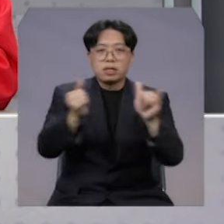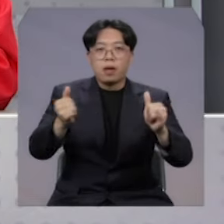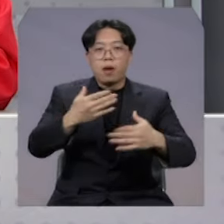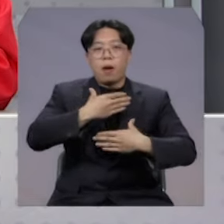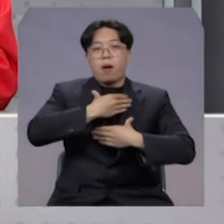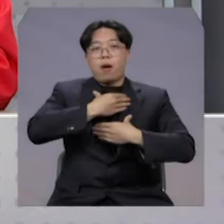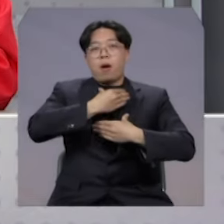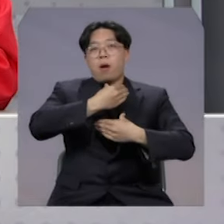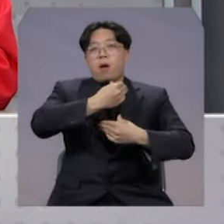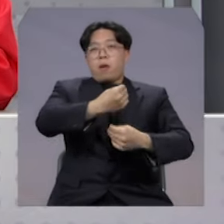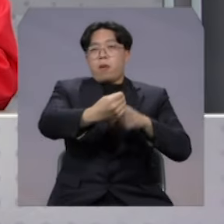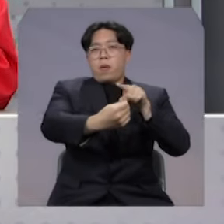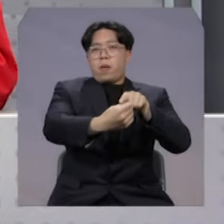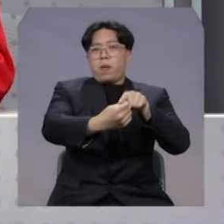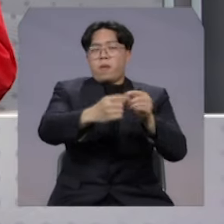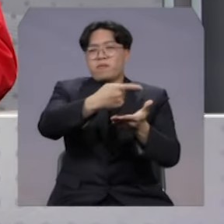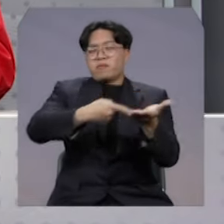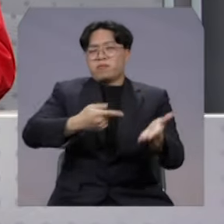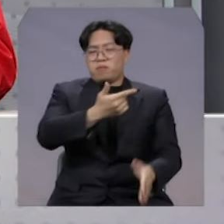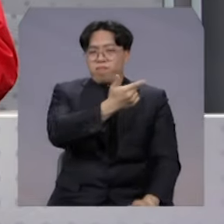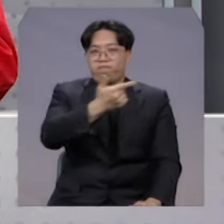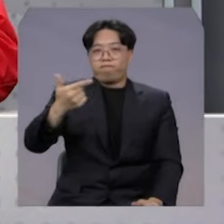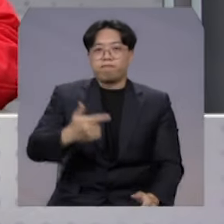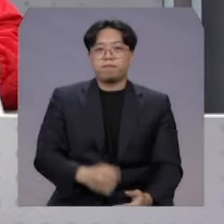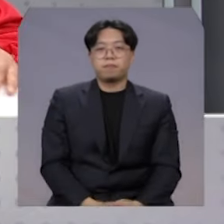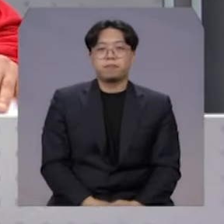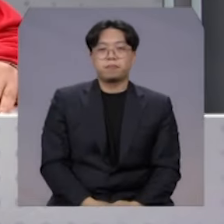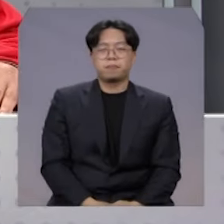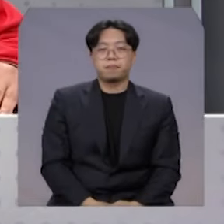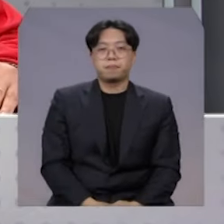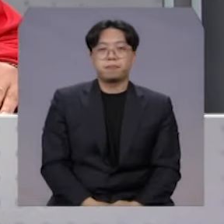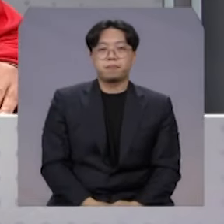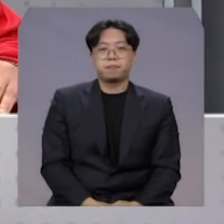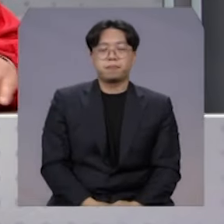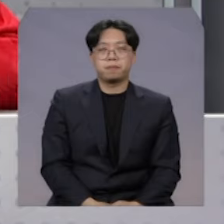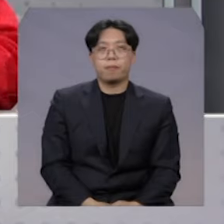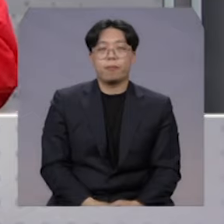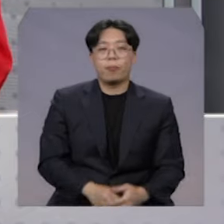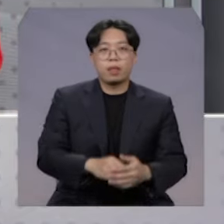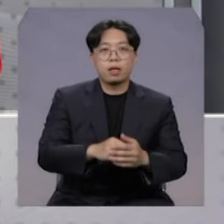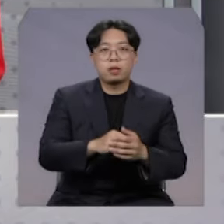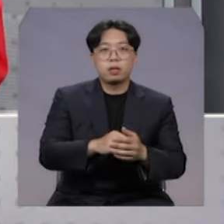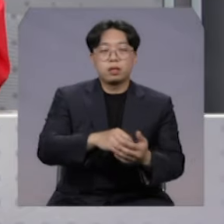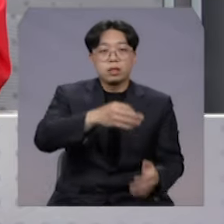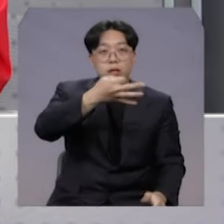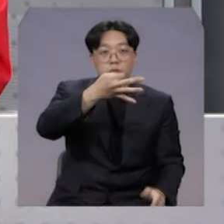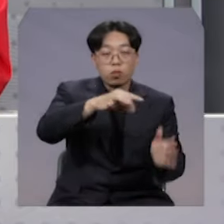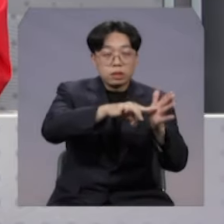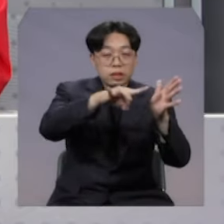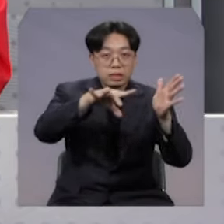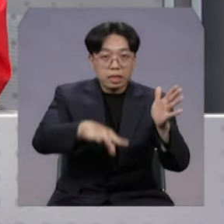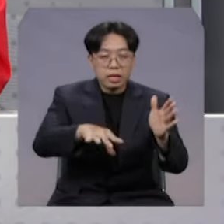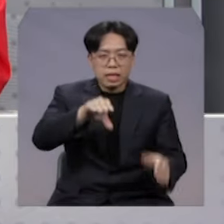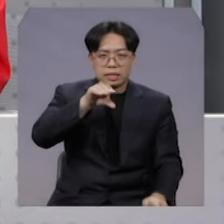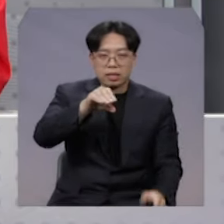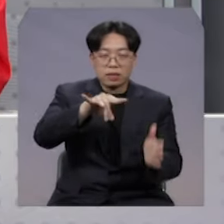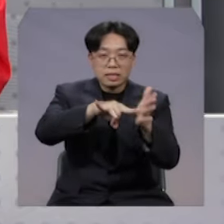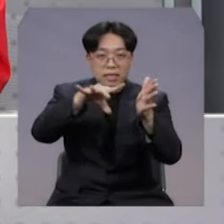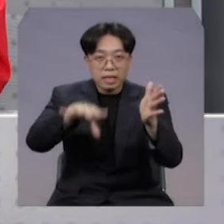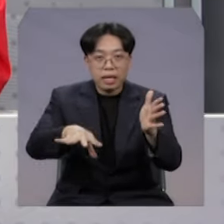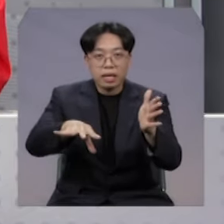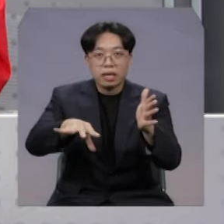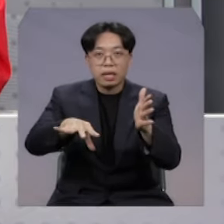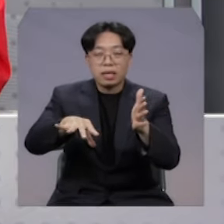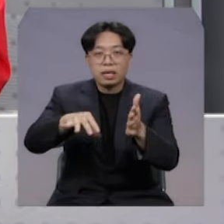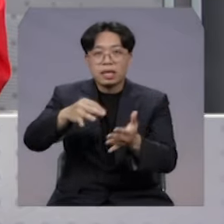많이 피해가 발생합니다. 우선 광명시민이 납부하는 재산세, 자동차세, 담배 소비세 등 세금이